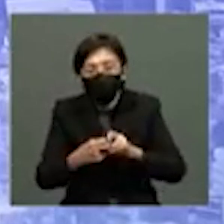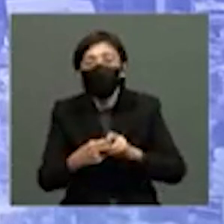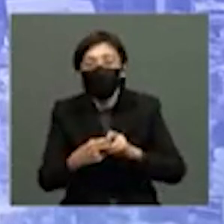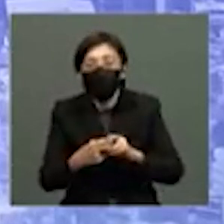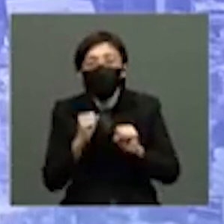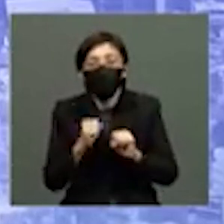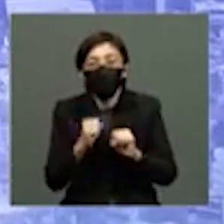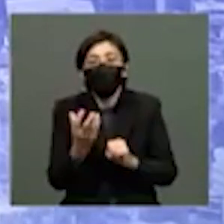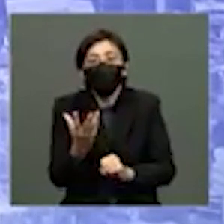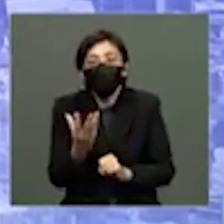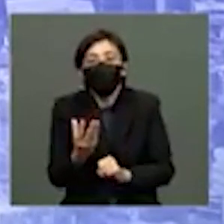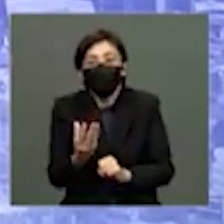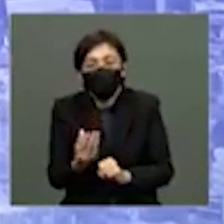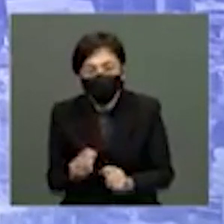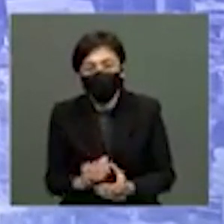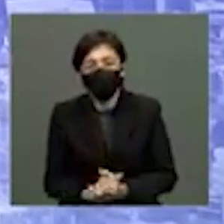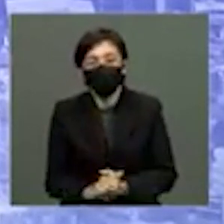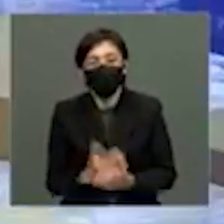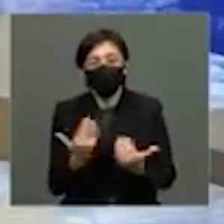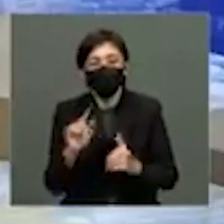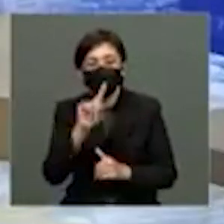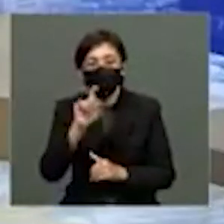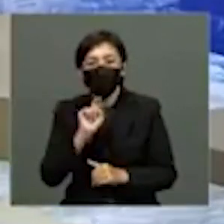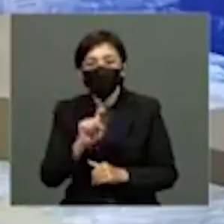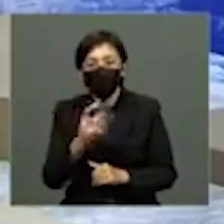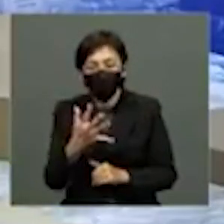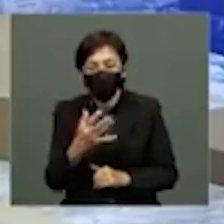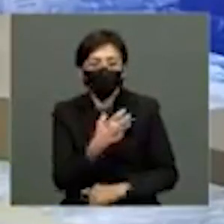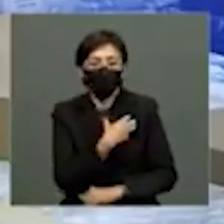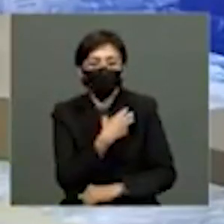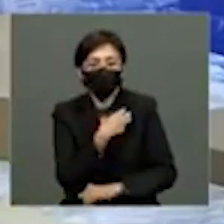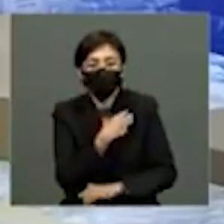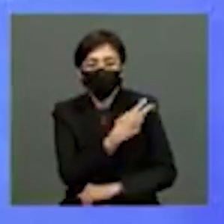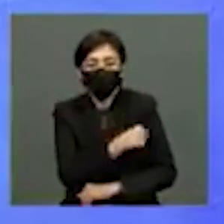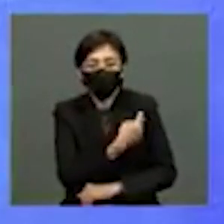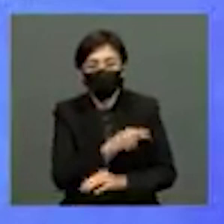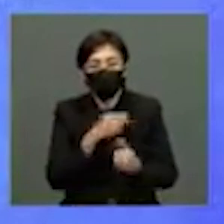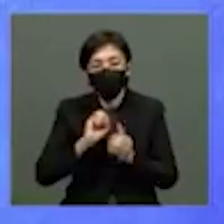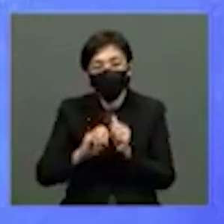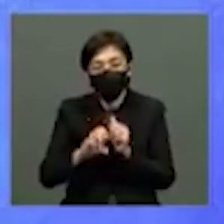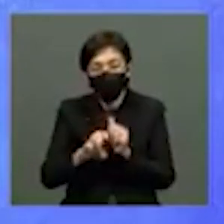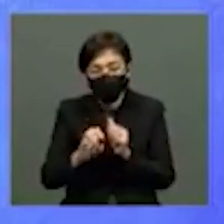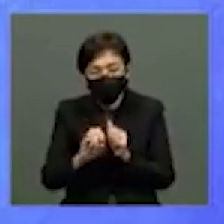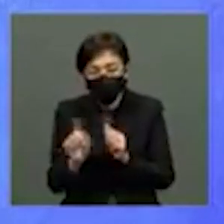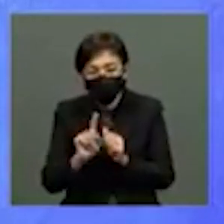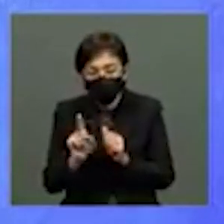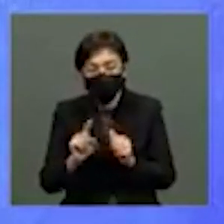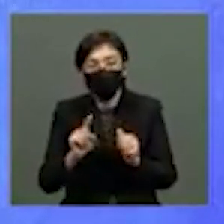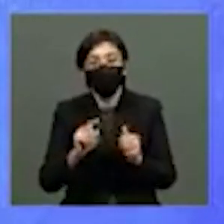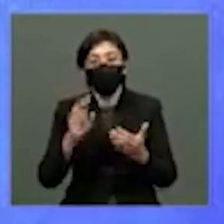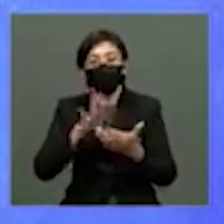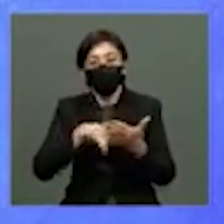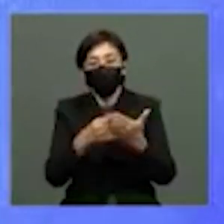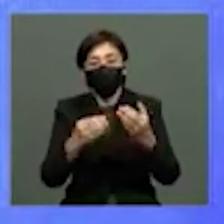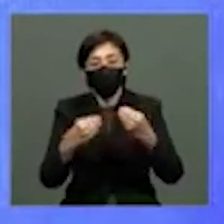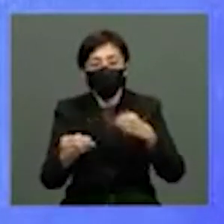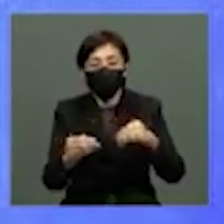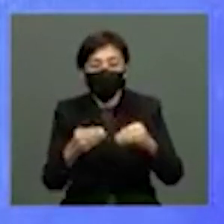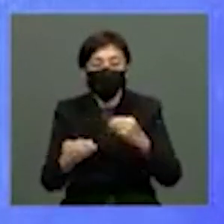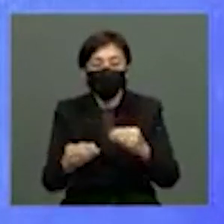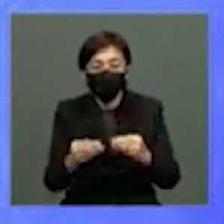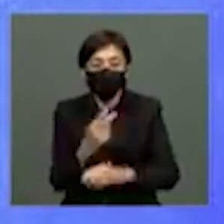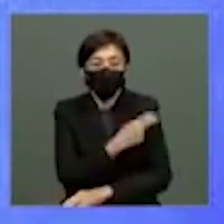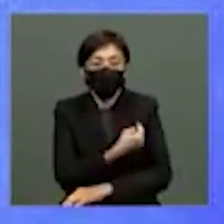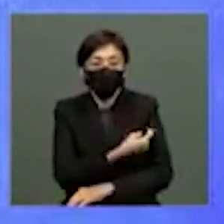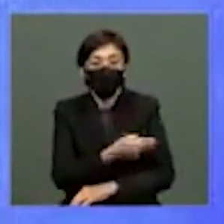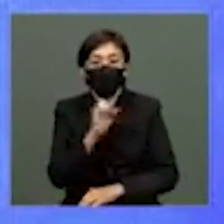มครับฟุกครับ ค่ะจริงๆวันนี้ไม่มีคำถามแต่อยากให้คุณหมอเน้นย้ำเรื่องของการผ่อนคลายมาตรการสักนิดนึงค่ะเนื่องจากว่าเมื่อสักครู่เนี่ยคุณหม